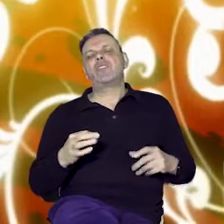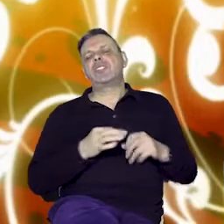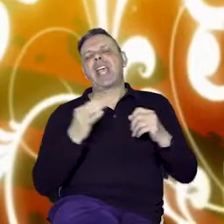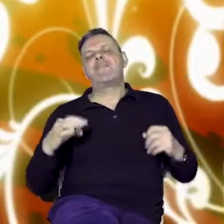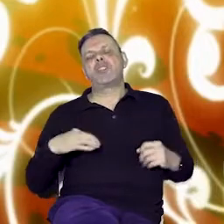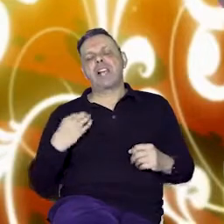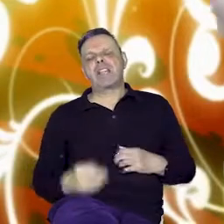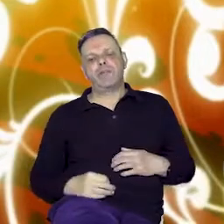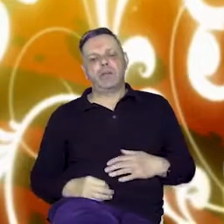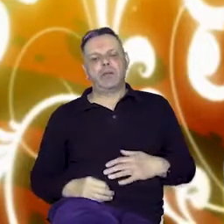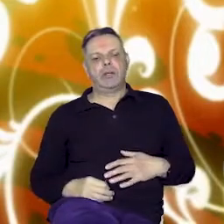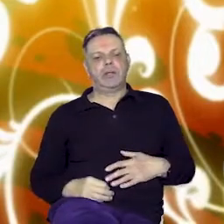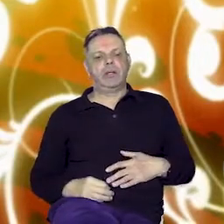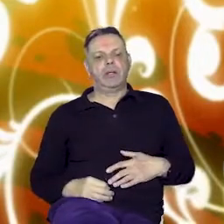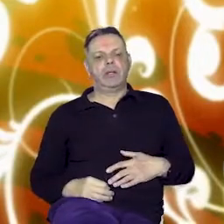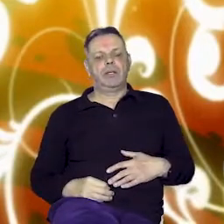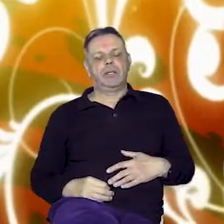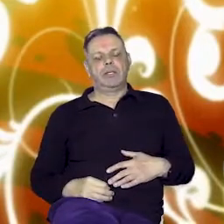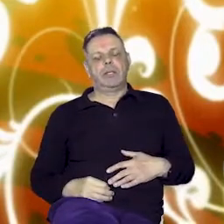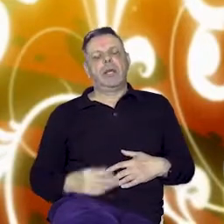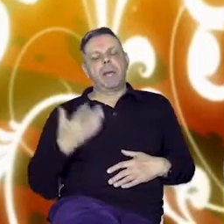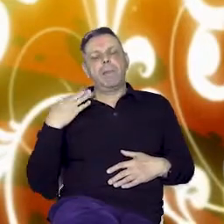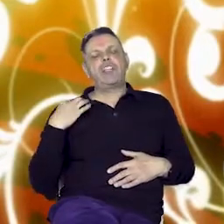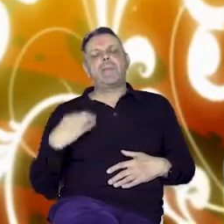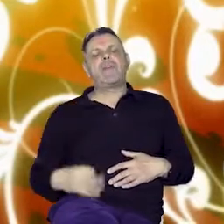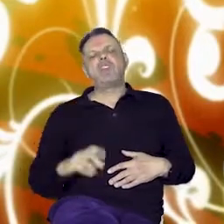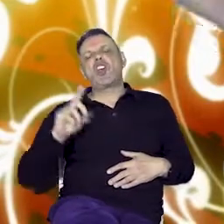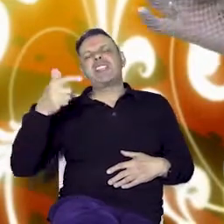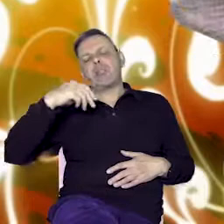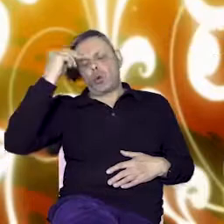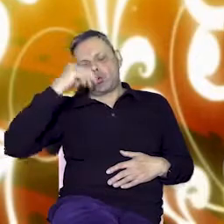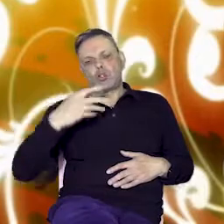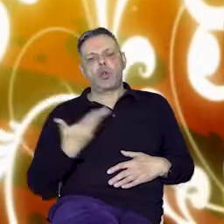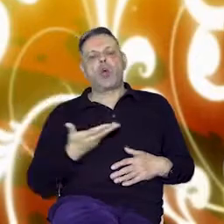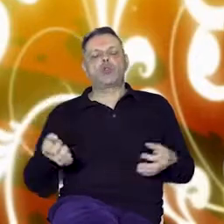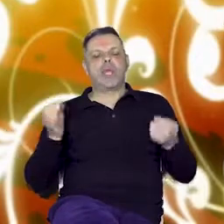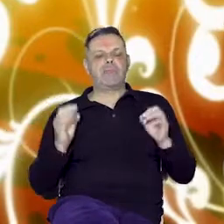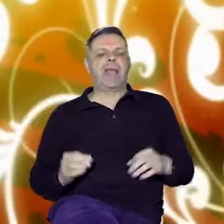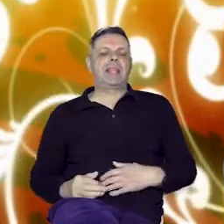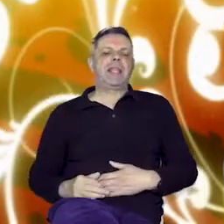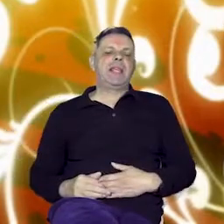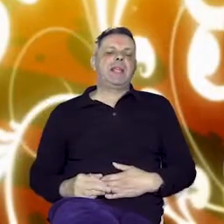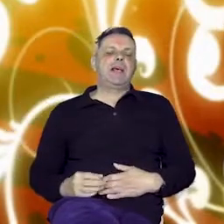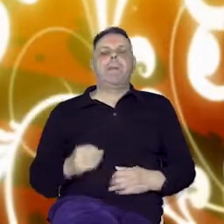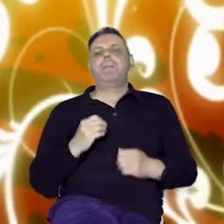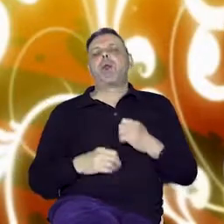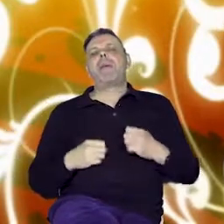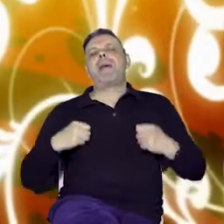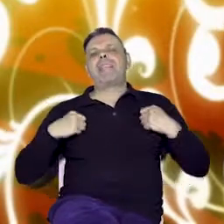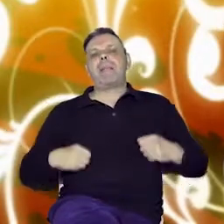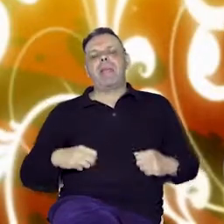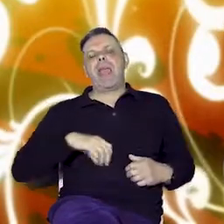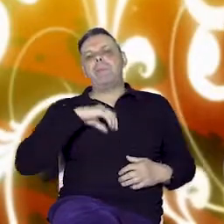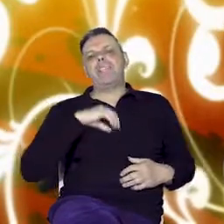uživo, još više uživo, profesoricu i druge stručnjake koji su eksperti za problem i debljine i psihičkog